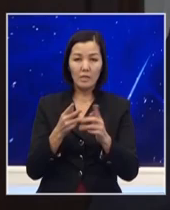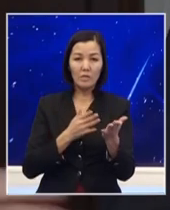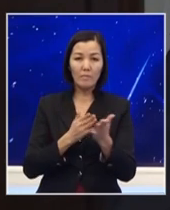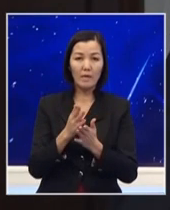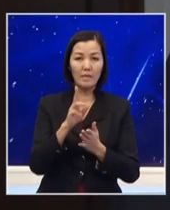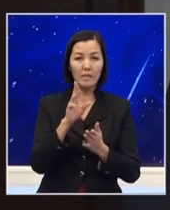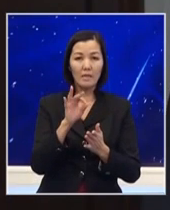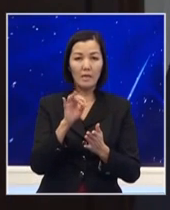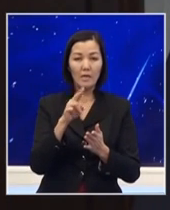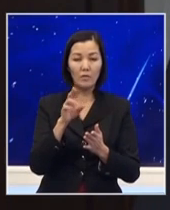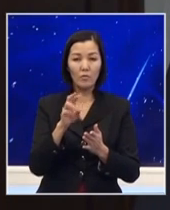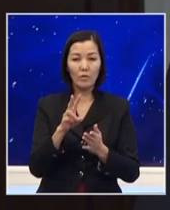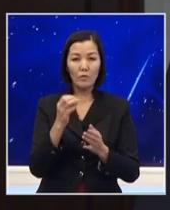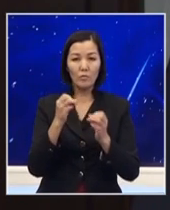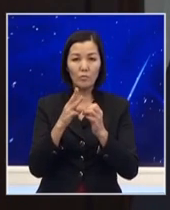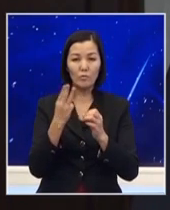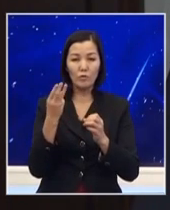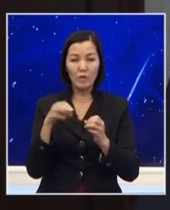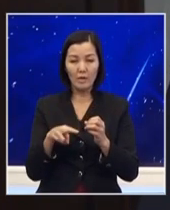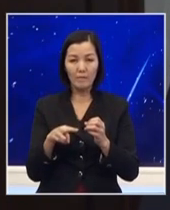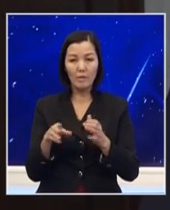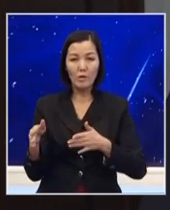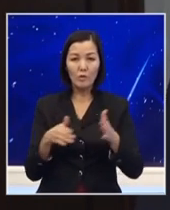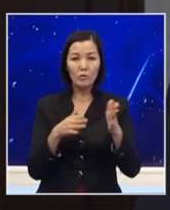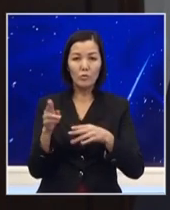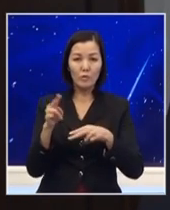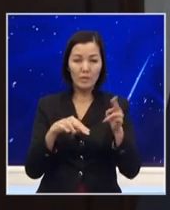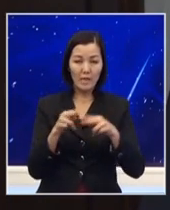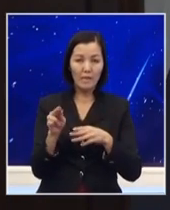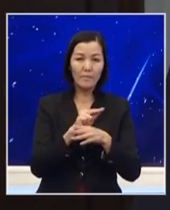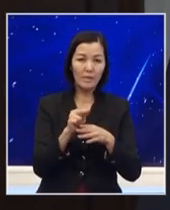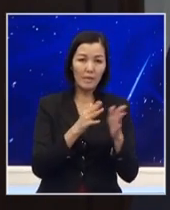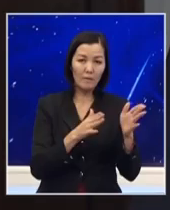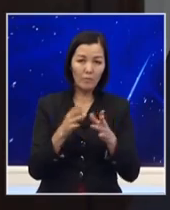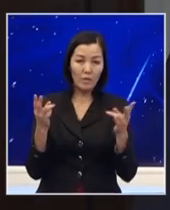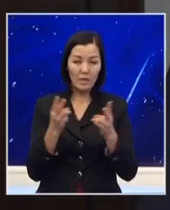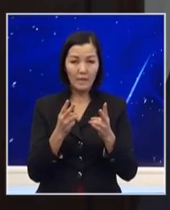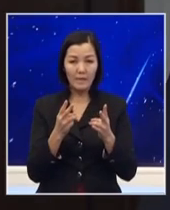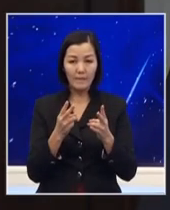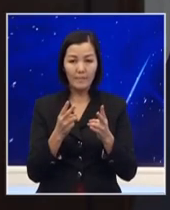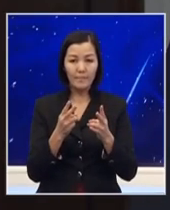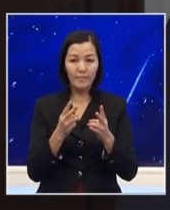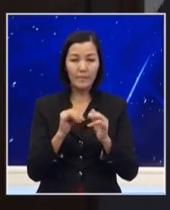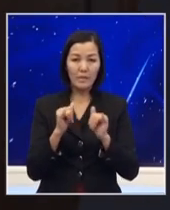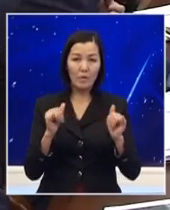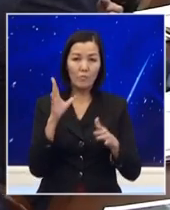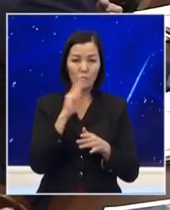кордоннан Жалаңаш көлге дейін 13 шақырым. Соның бәрін ретке келтіріп алсақ, ертен потенциал деген өте үлкен.